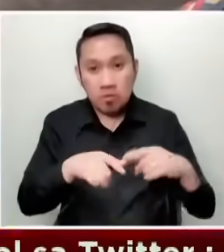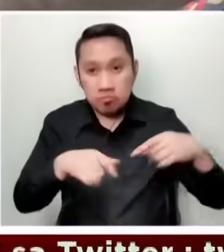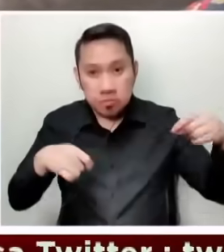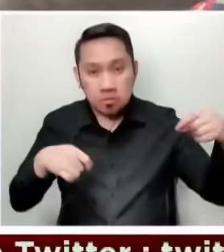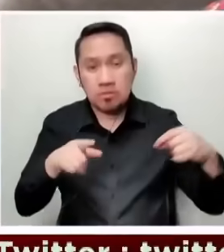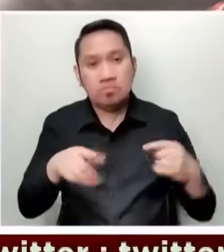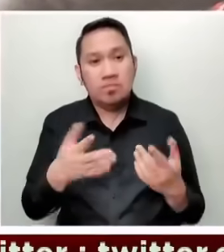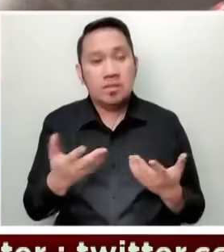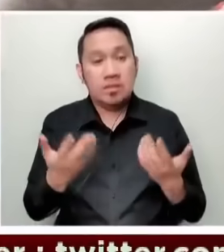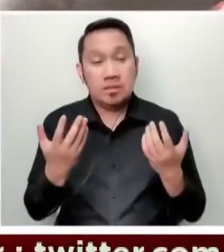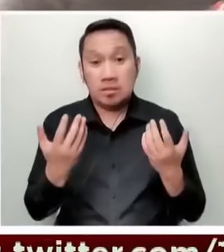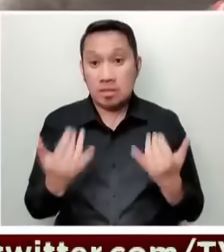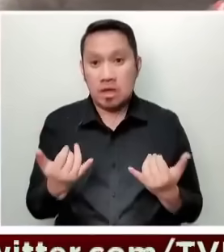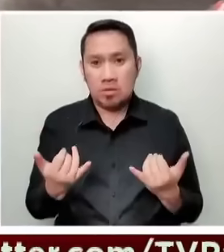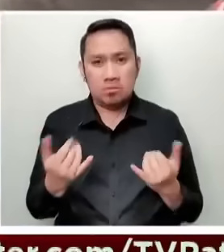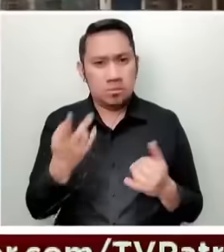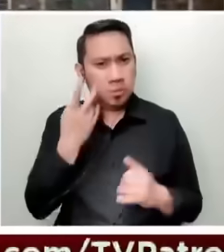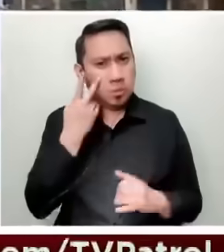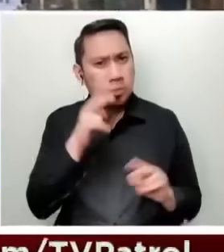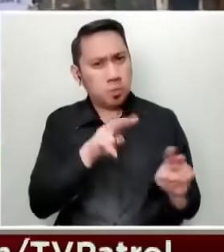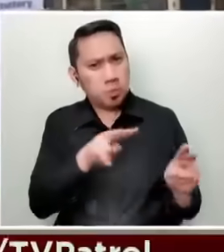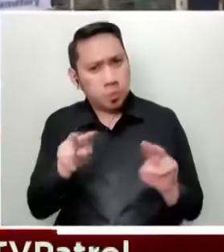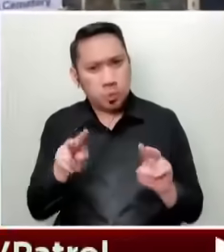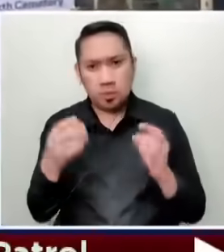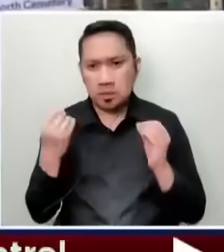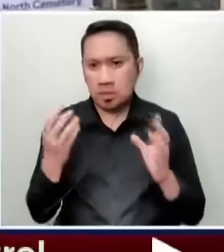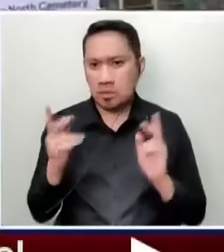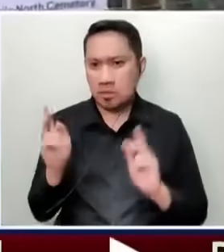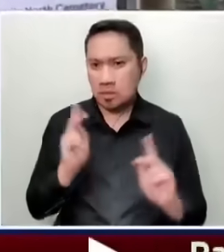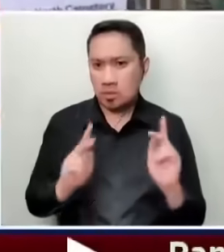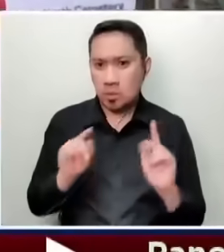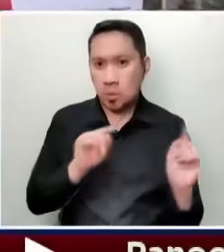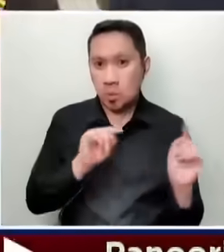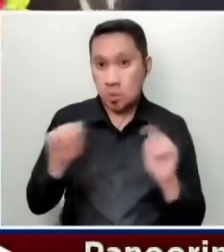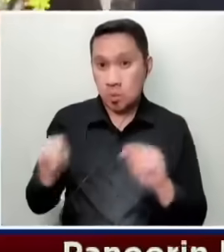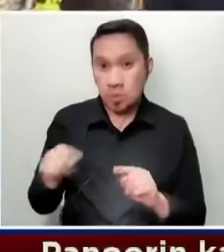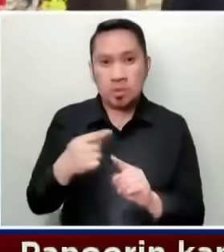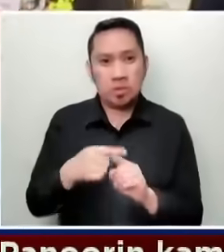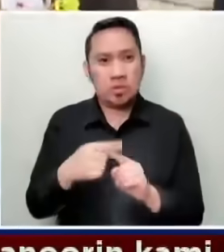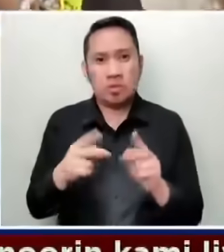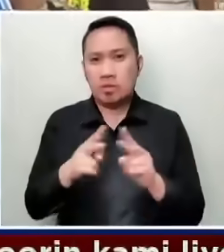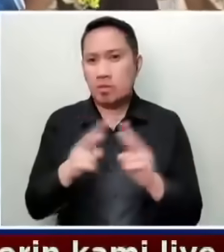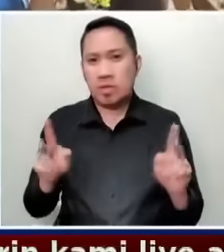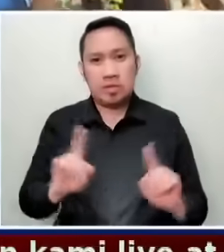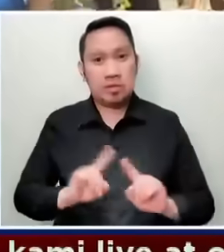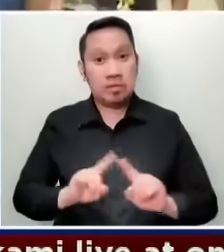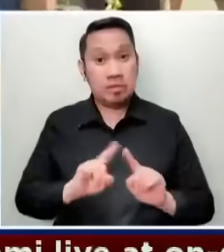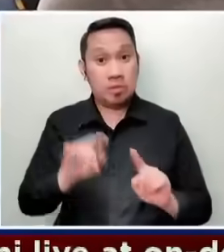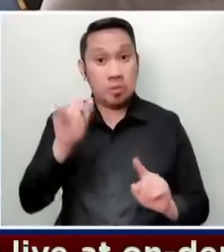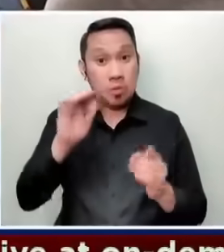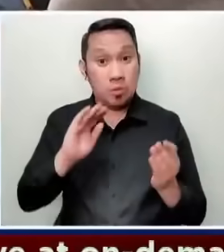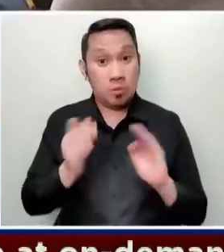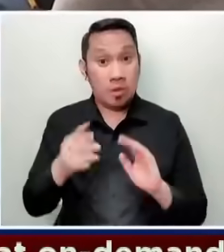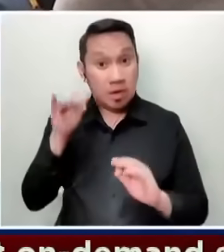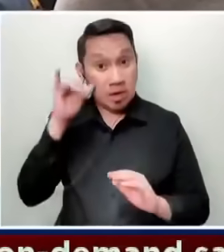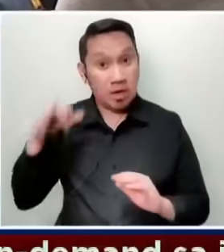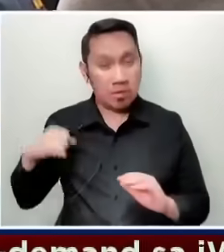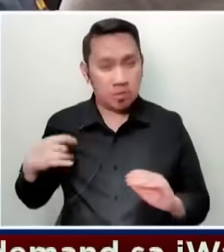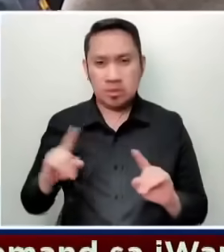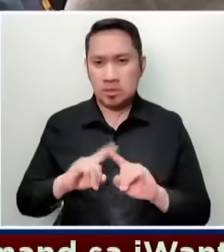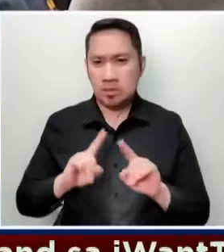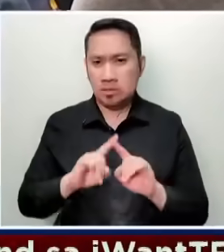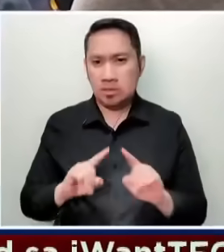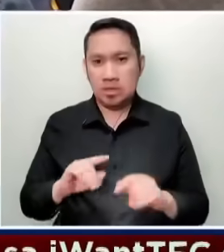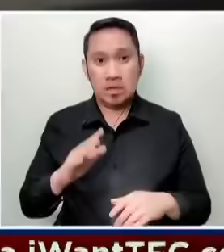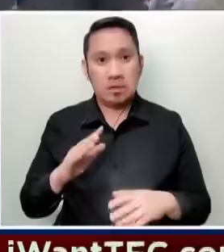ang at dumagsa ang mga kababayan natin going to the cemeteries. This is very different from yesterday, no? Almost 5 times